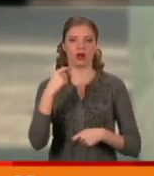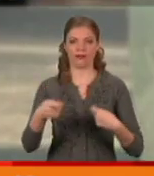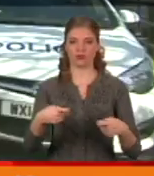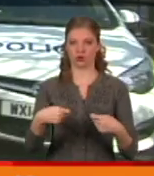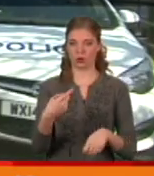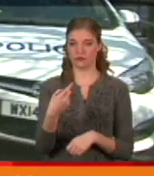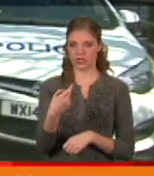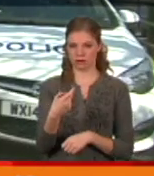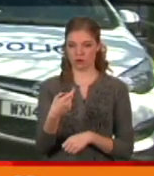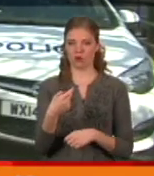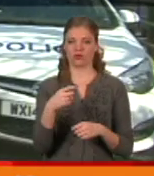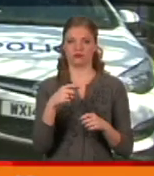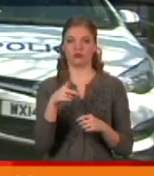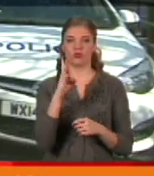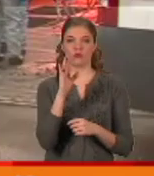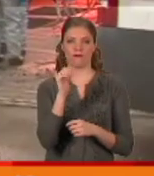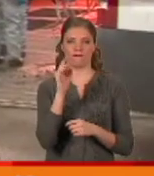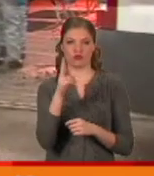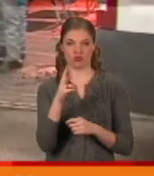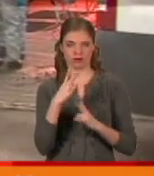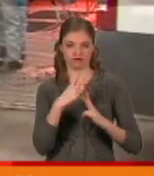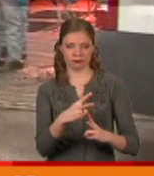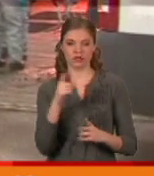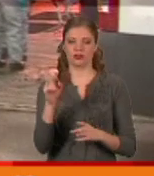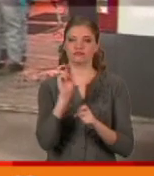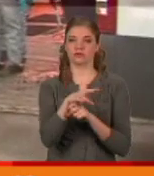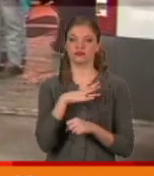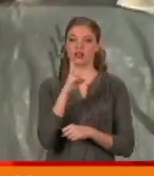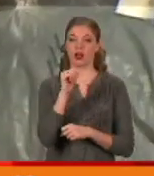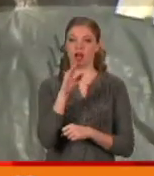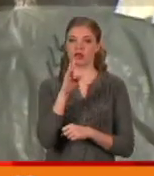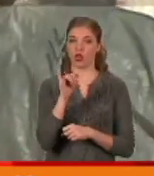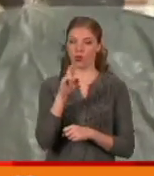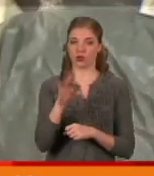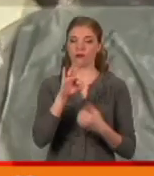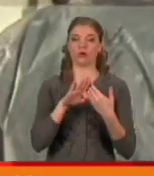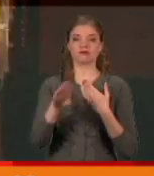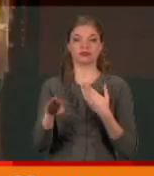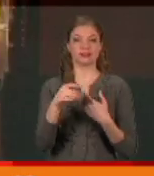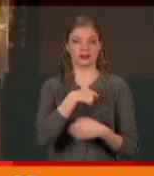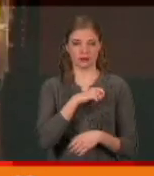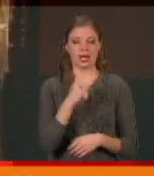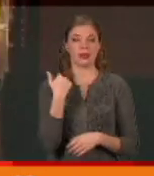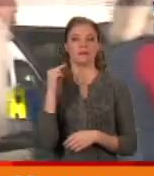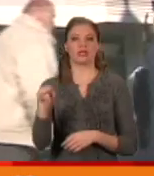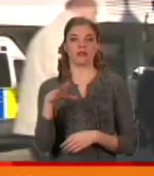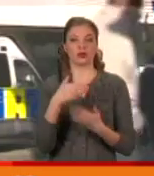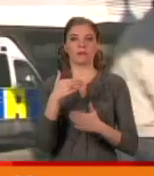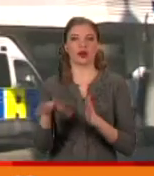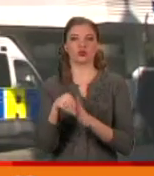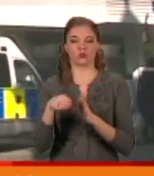торговця зброєю речовиною «Новачок». Він відвідував Каталонію напередодні референдуму про відділення від Іспанії та Британію перед